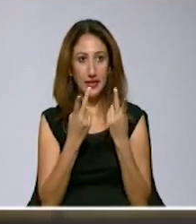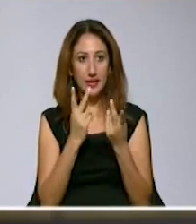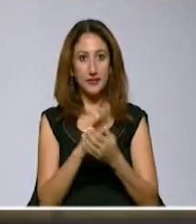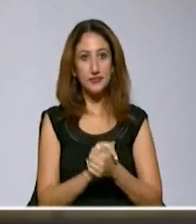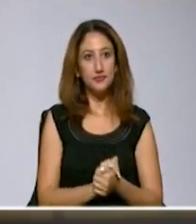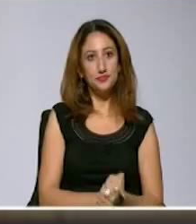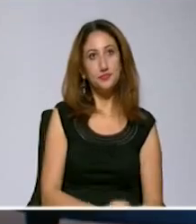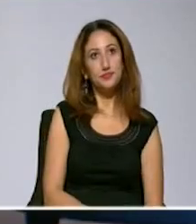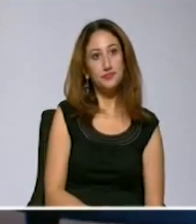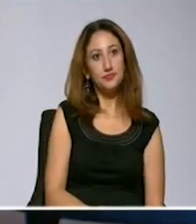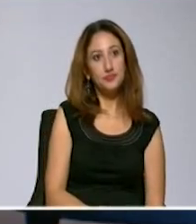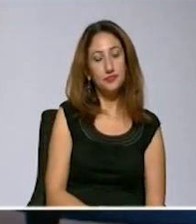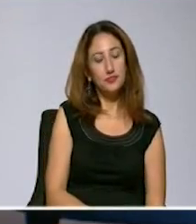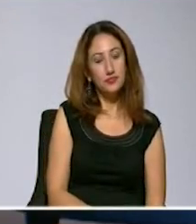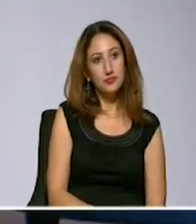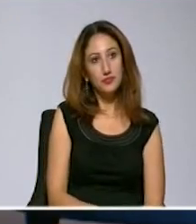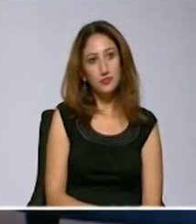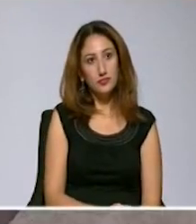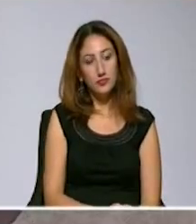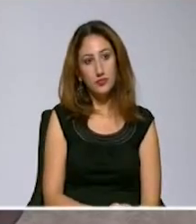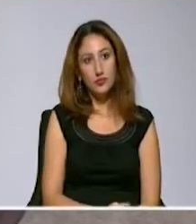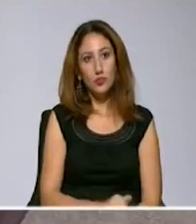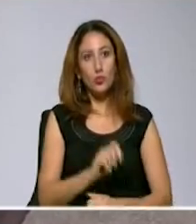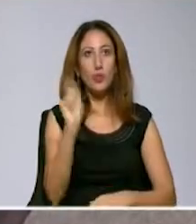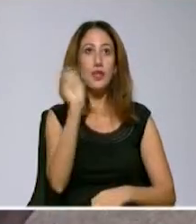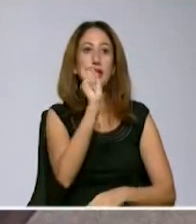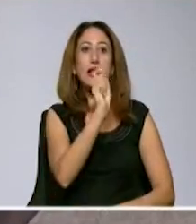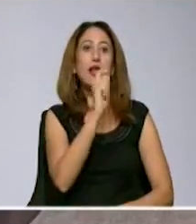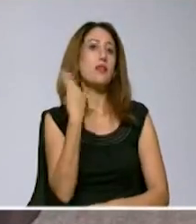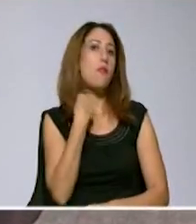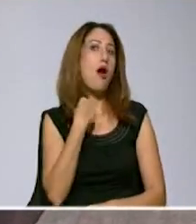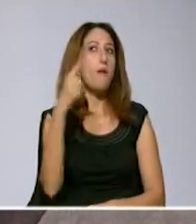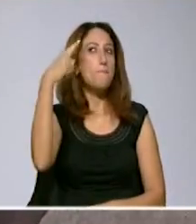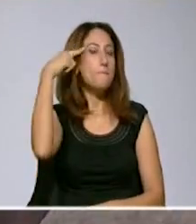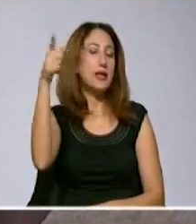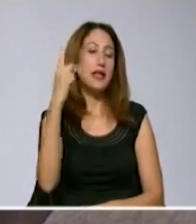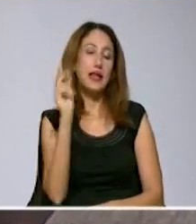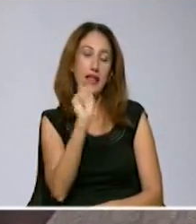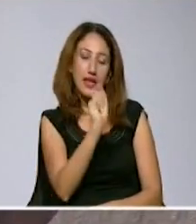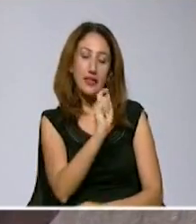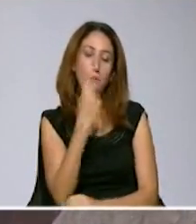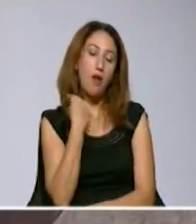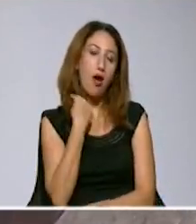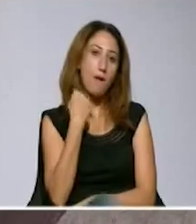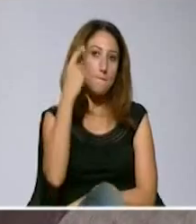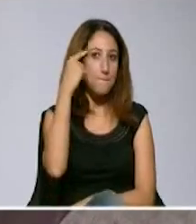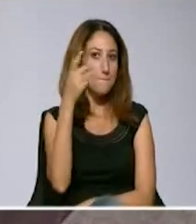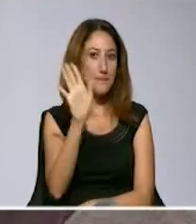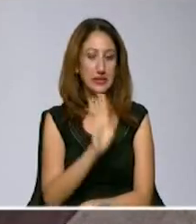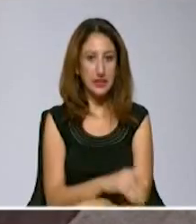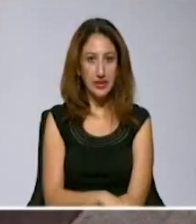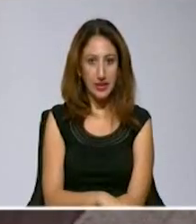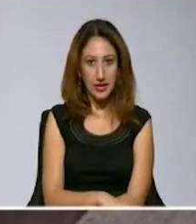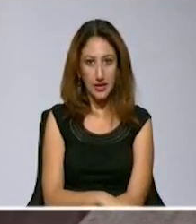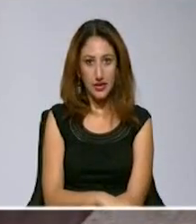من حضرتك تكتب اي رقم يخطر على بالك، اي عدد مهما كان اكتبه هنا بعد اذنك. اي رقم؟ اي